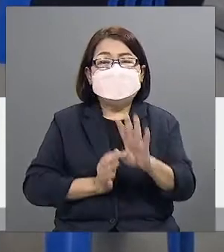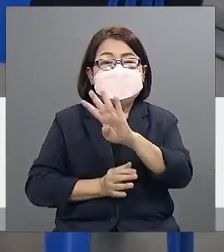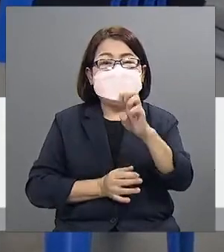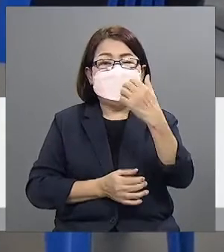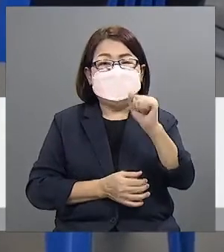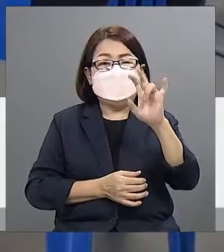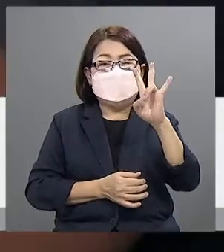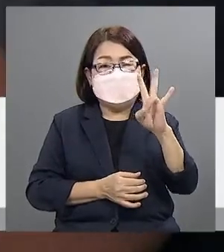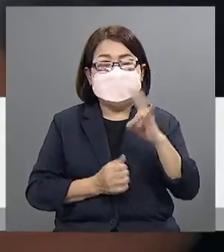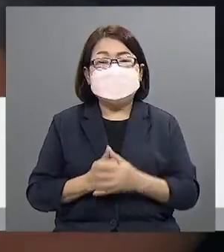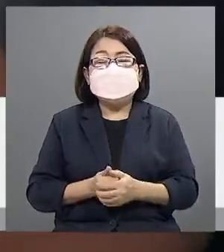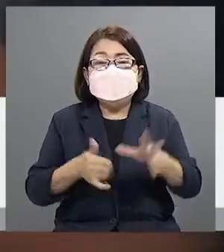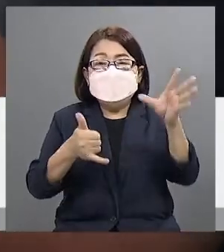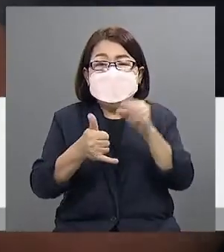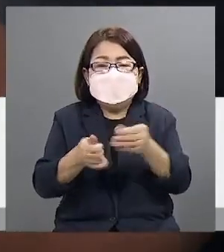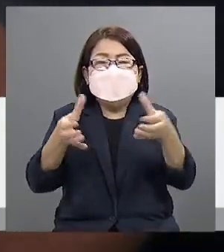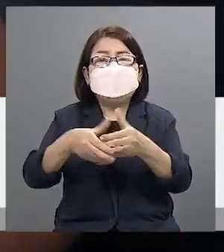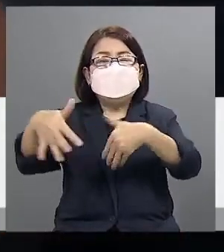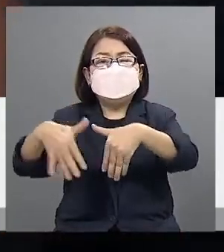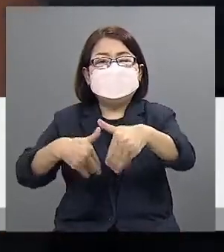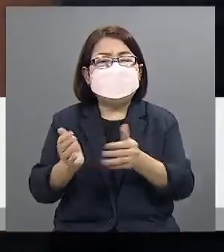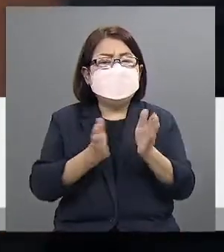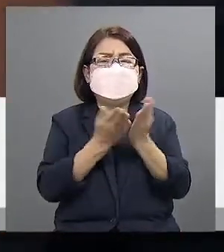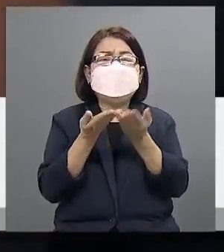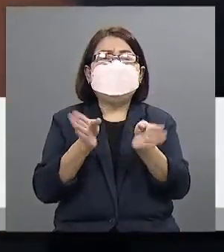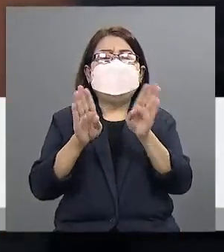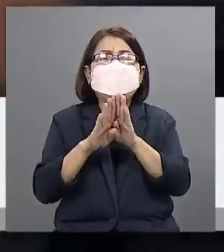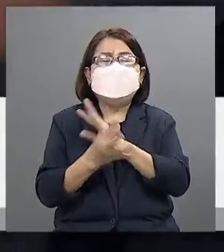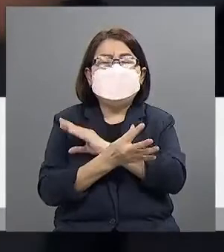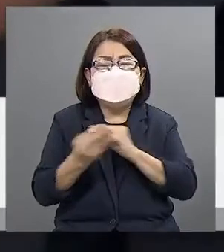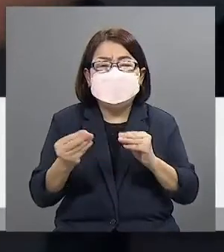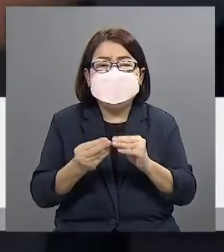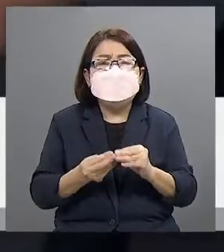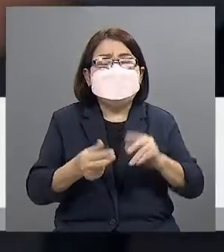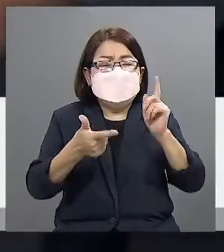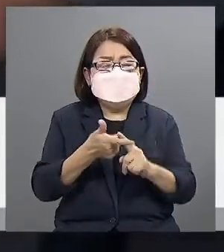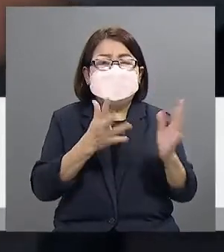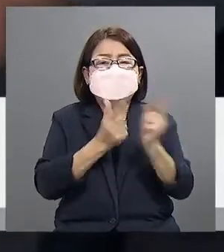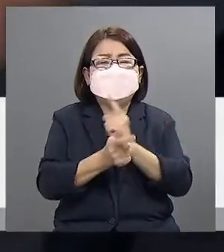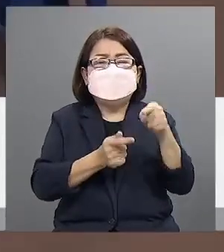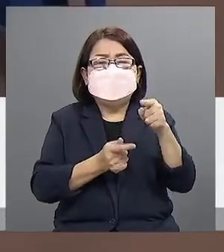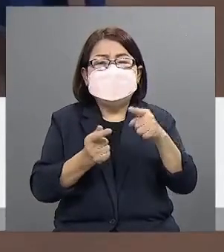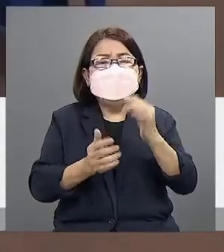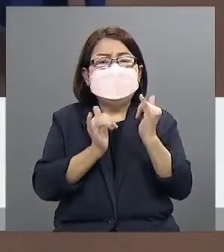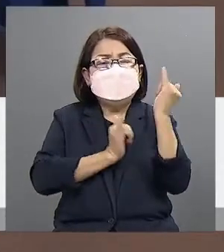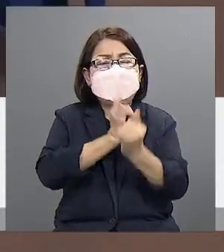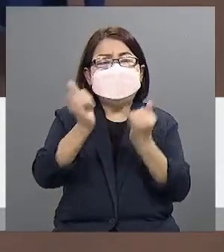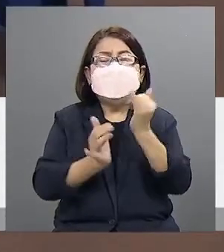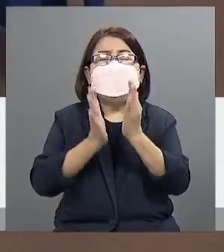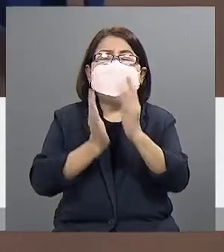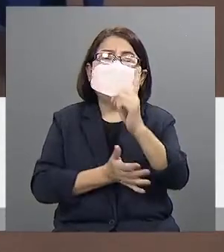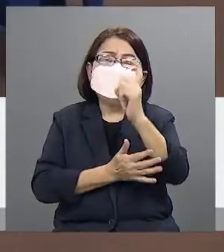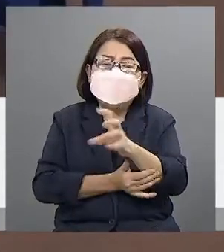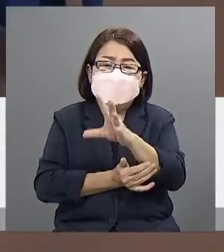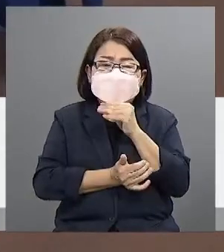ดเชื้อในชุมชนและครอบครัวส่วนหนึ่งเป็นคลัสเตอร์ทางสังคมทั้งงานศพงานแต่งงานงานสังสรรค์พบญ